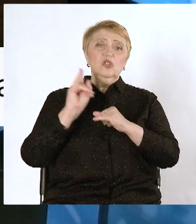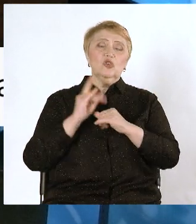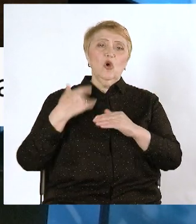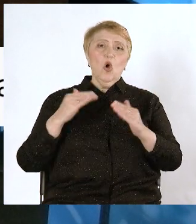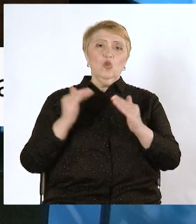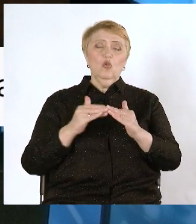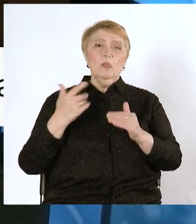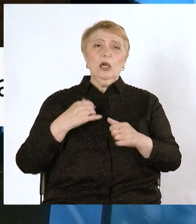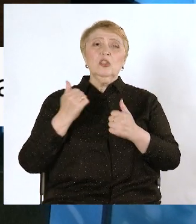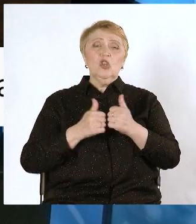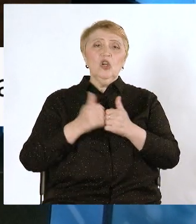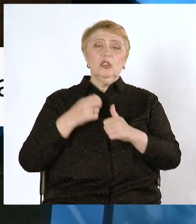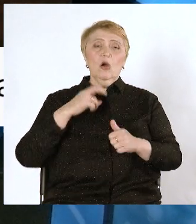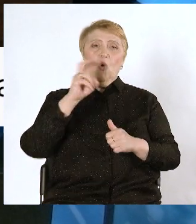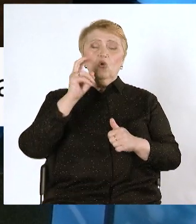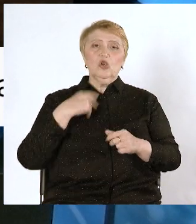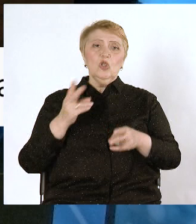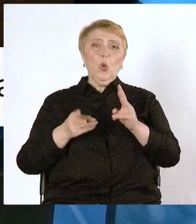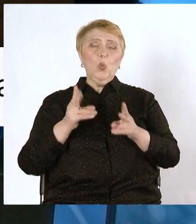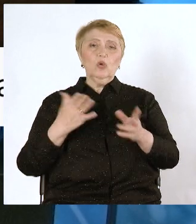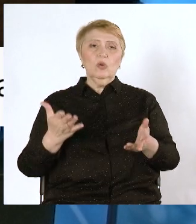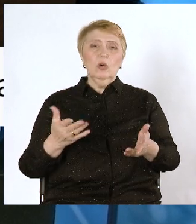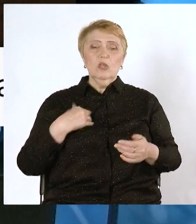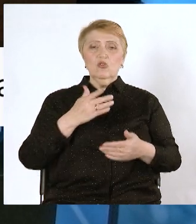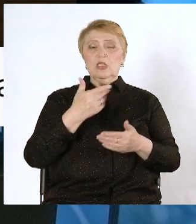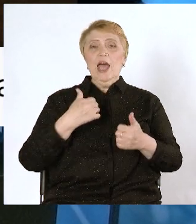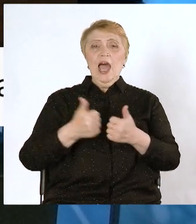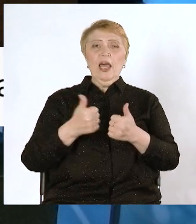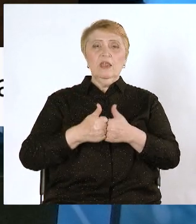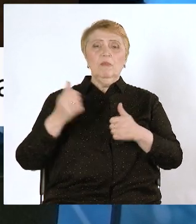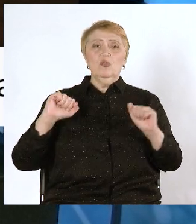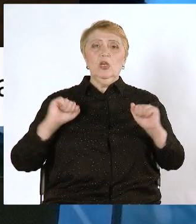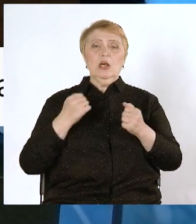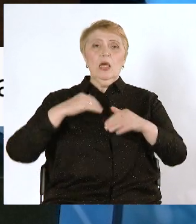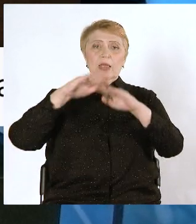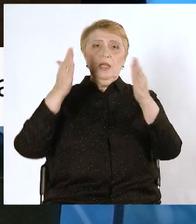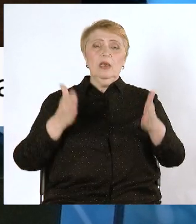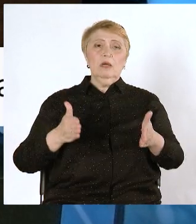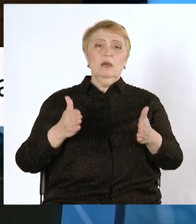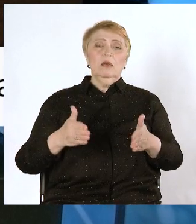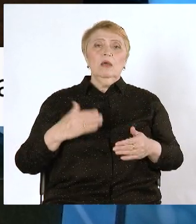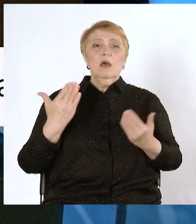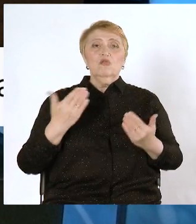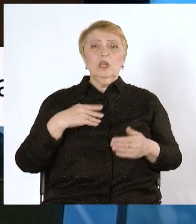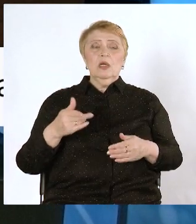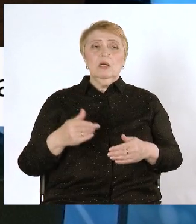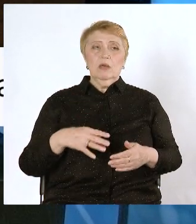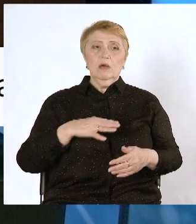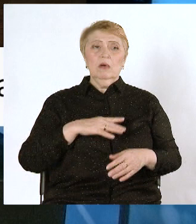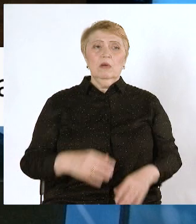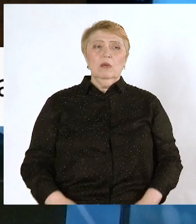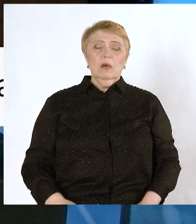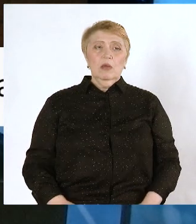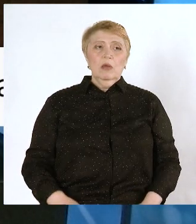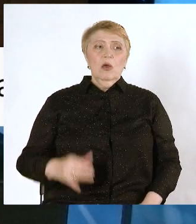ходишь на кухню да потому что вот ну находишь forge холодильника ряда и нет это не отвлекаешься так особо наработать углеводы вообще под